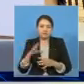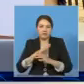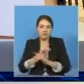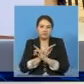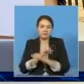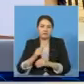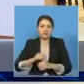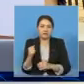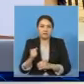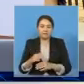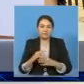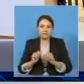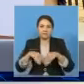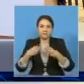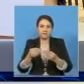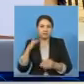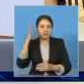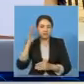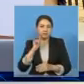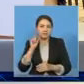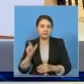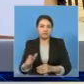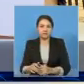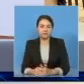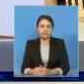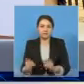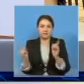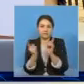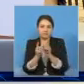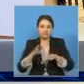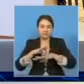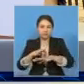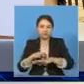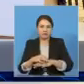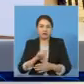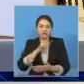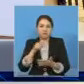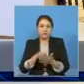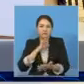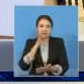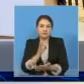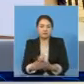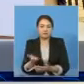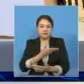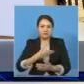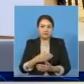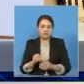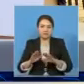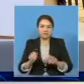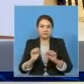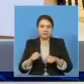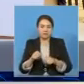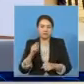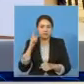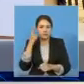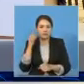как никто другой, смогут передать эти идеи молодежи. Встречи проходили в формате «вопрос-ответ». Наши ребята смогли из первых уст